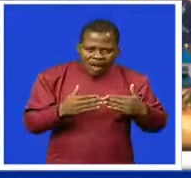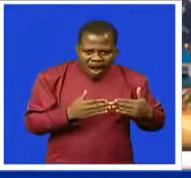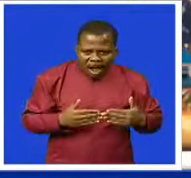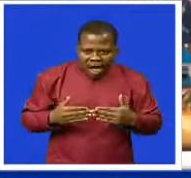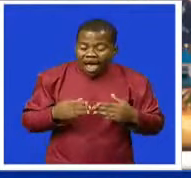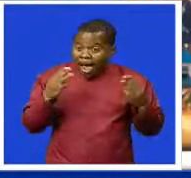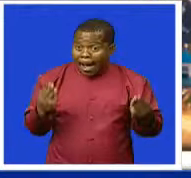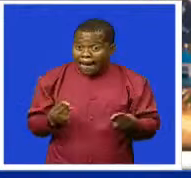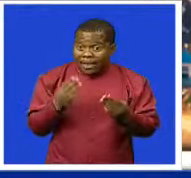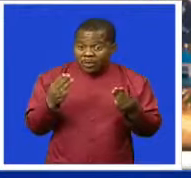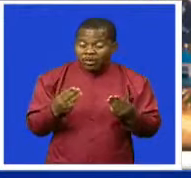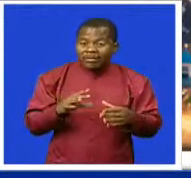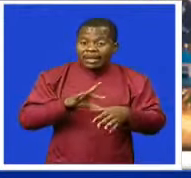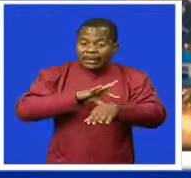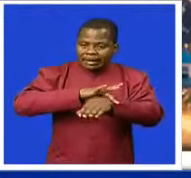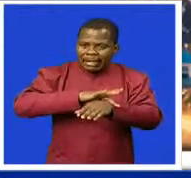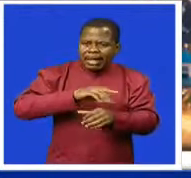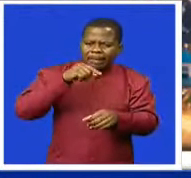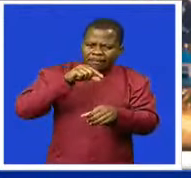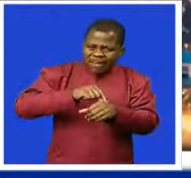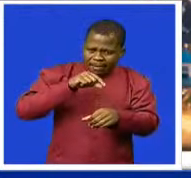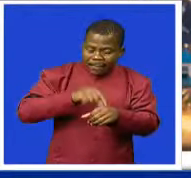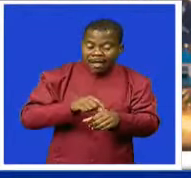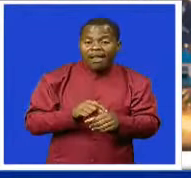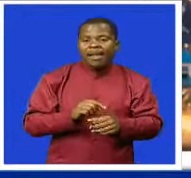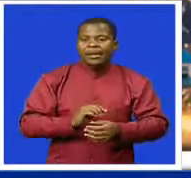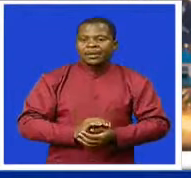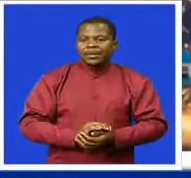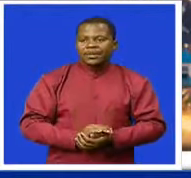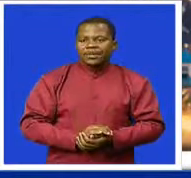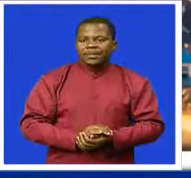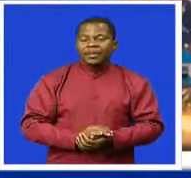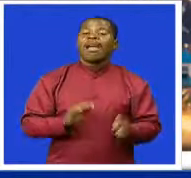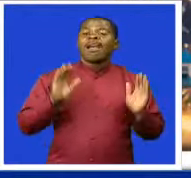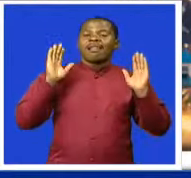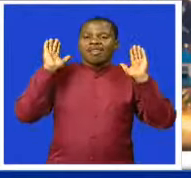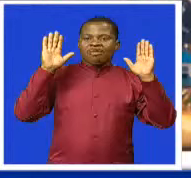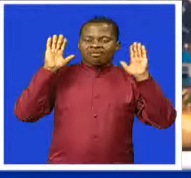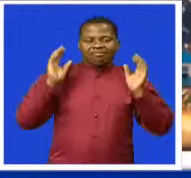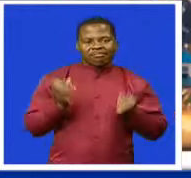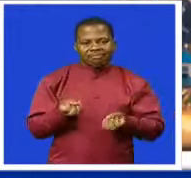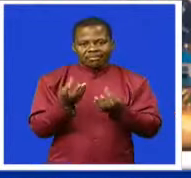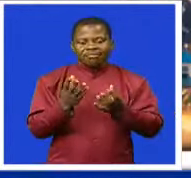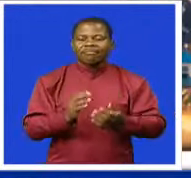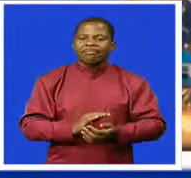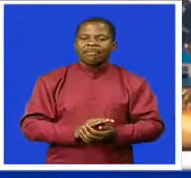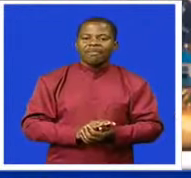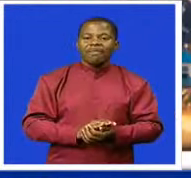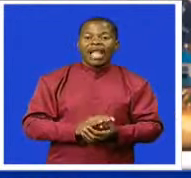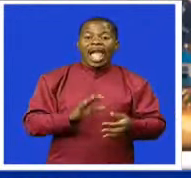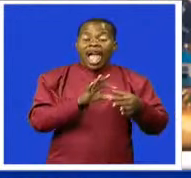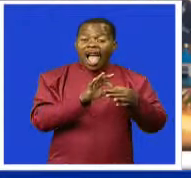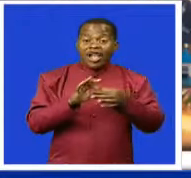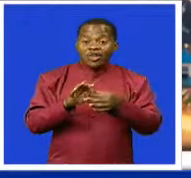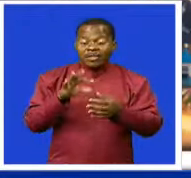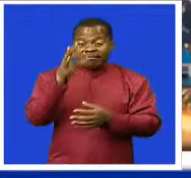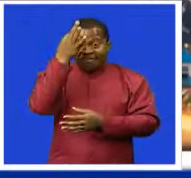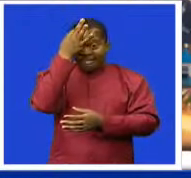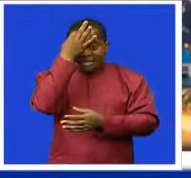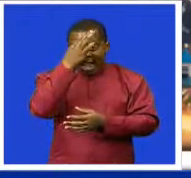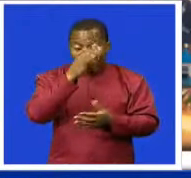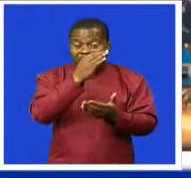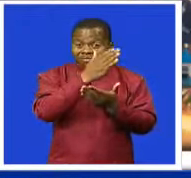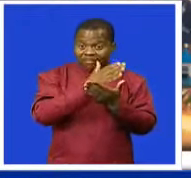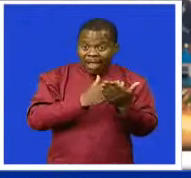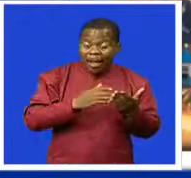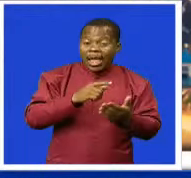Tindzaba. Umphathi wemlawuli wemandla kuleli vusi mkhumane uthi sebacalile kusibuketa sicelo senkampani yagesi sekukhuphula